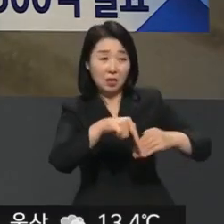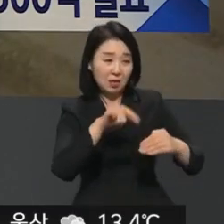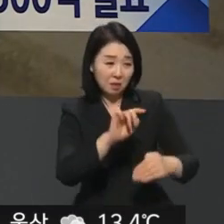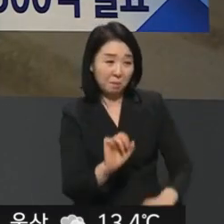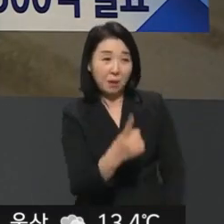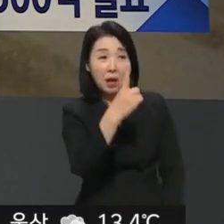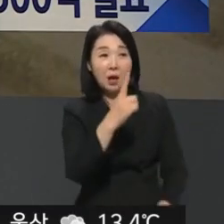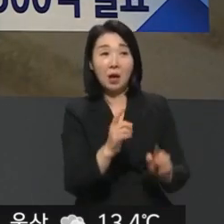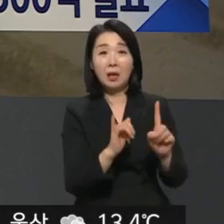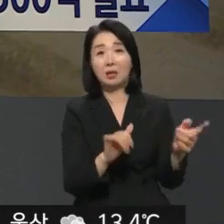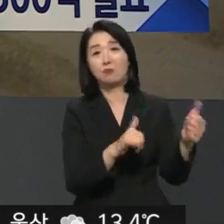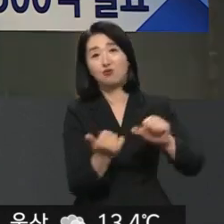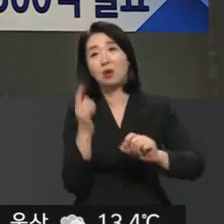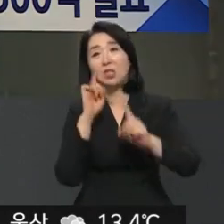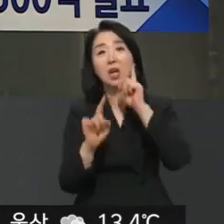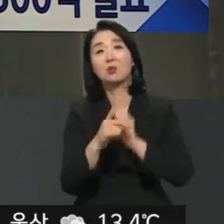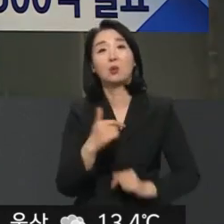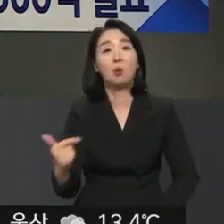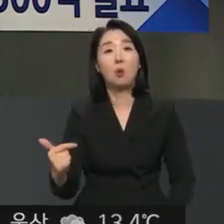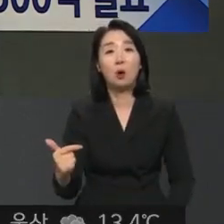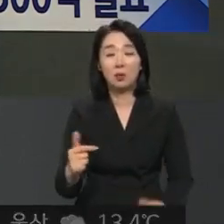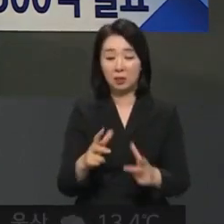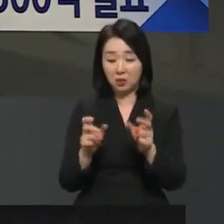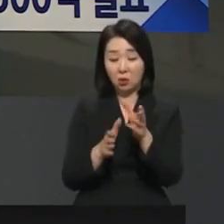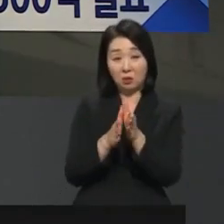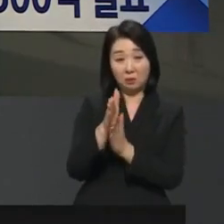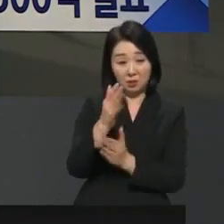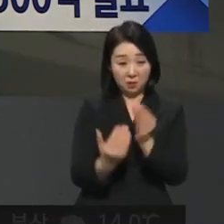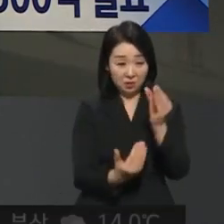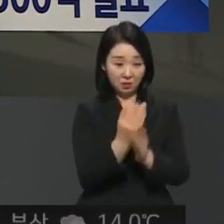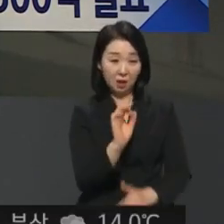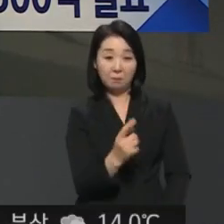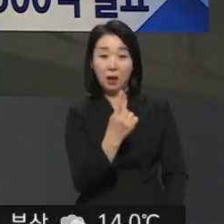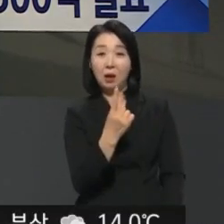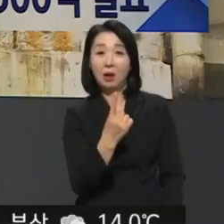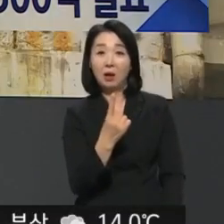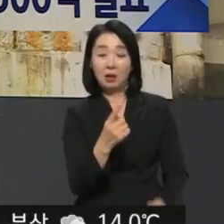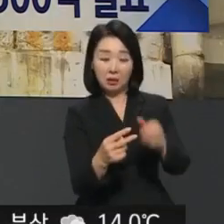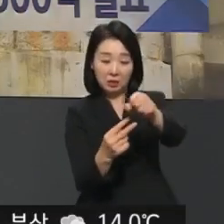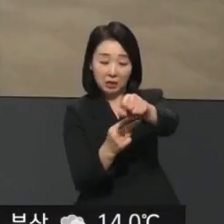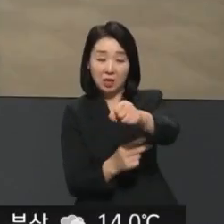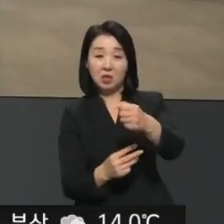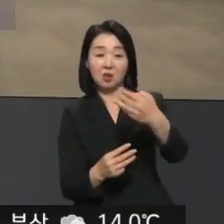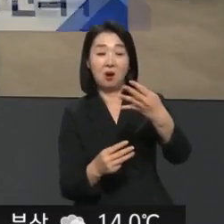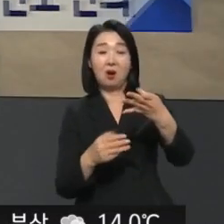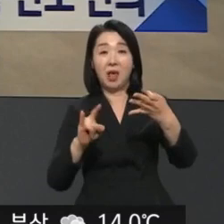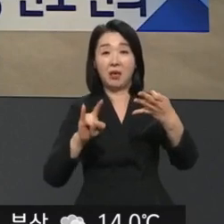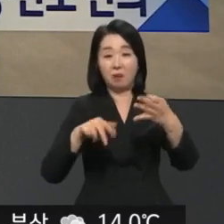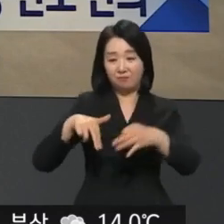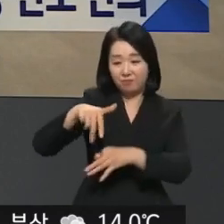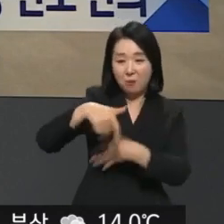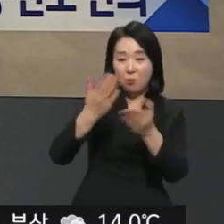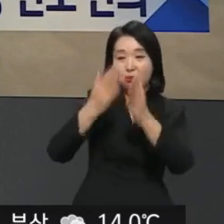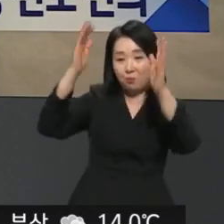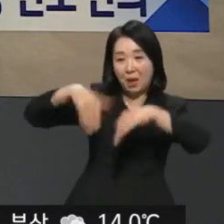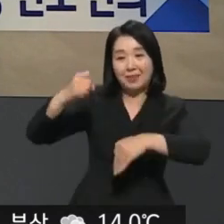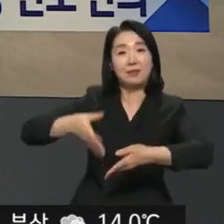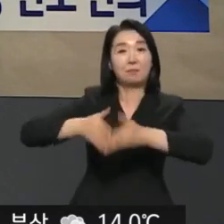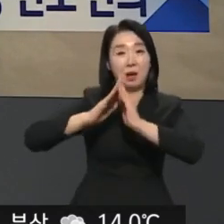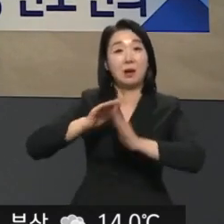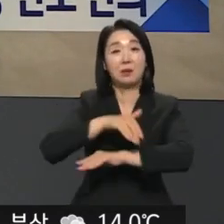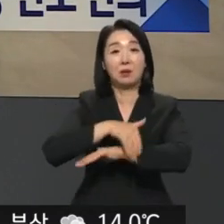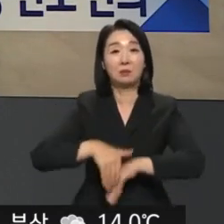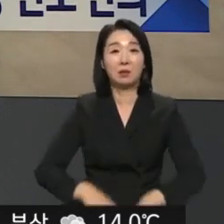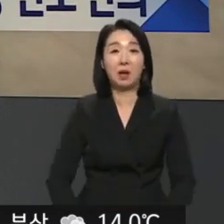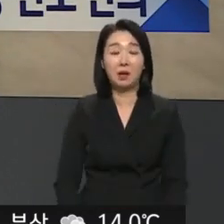한 명이 크게 다쳤는데요. 성남시가 이번 사고를 계기로 14개 교량 보행로를 철거하고 다시 짓기로 했습니다.